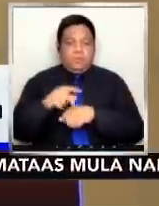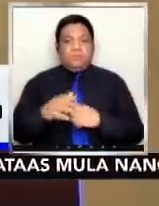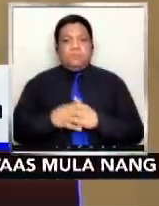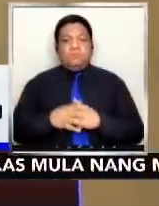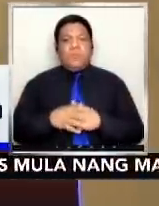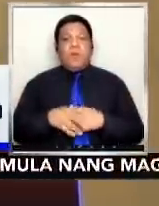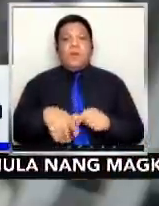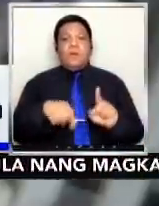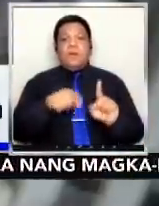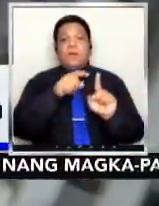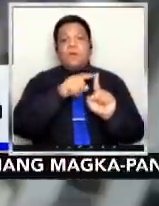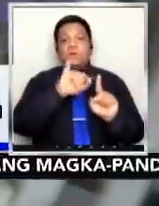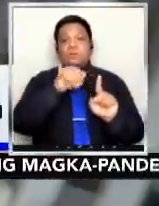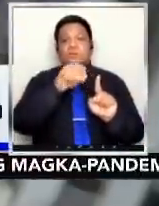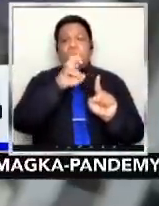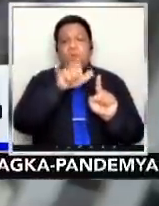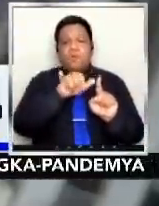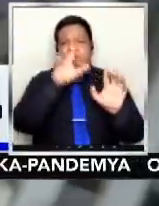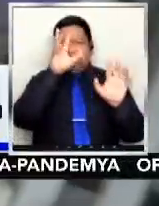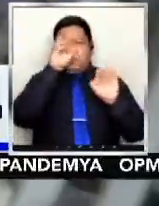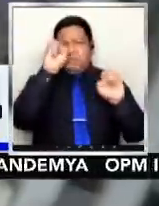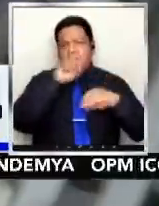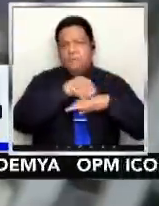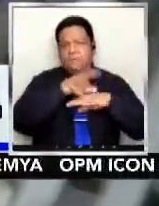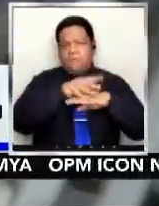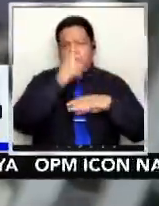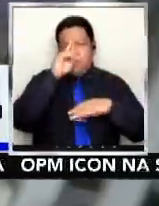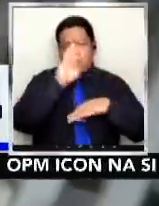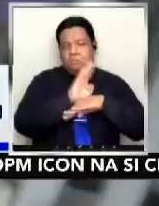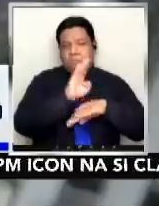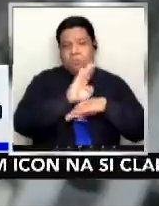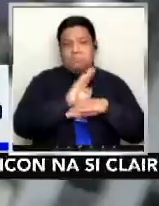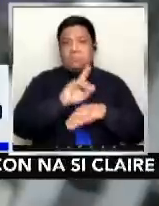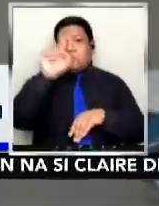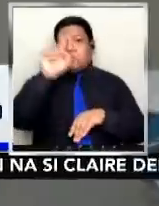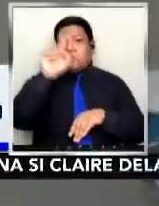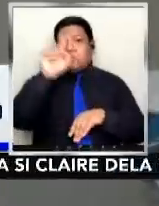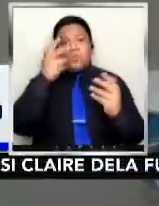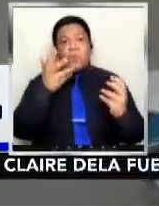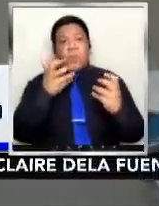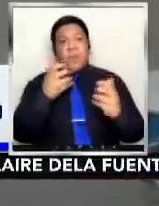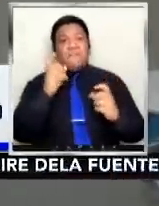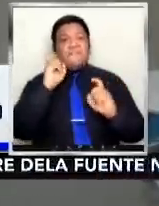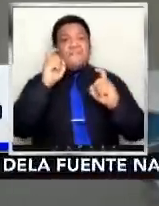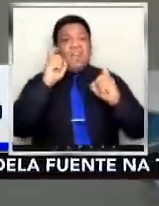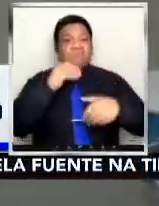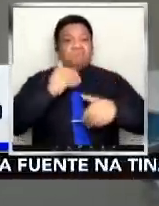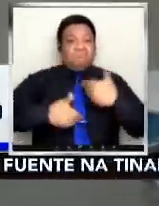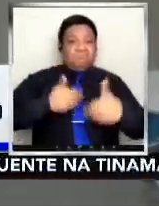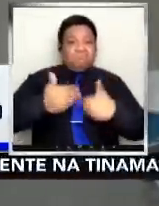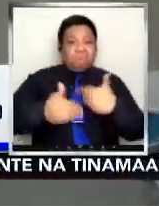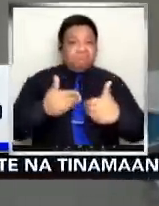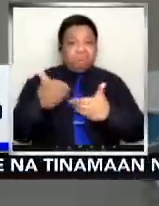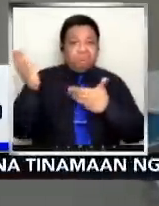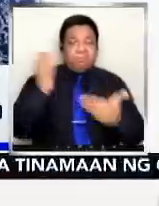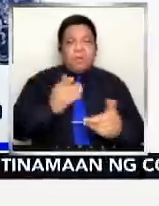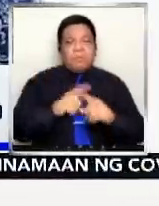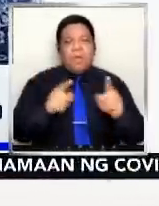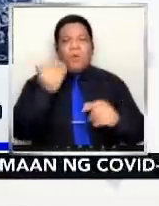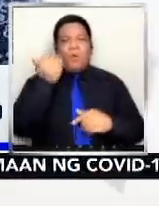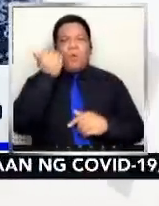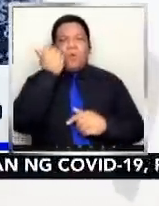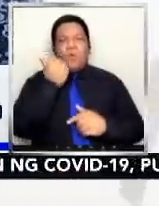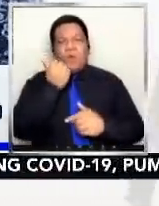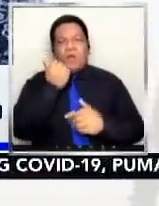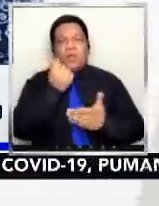Joey Concepcion, gusto bang pabilisin ng gobyerno ang pagpasok ng bakuna sa bansa, problema pa rin ang supply. Yes, kasi katulad